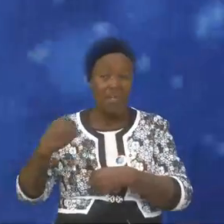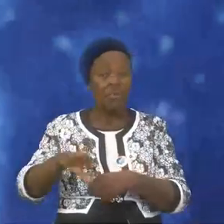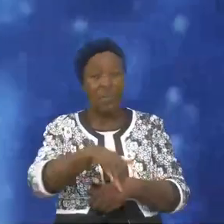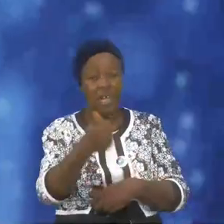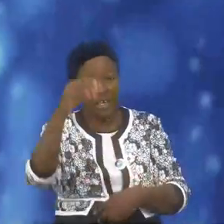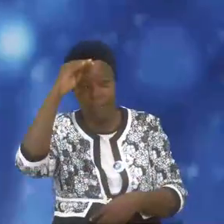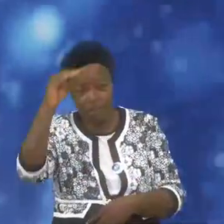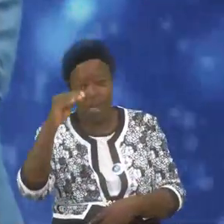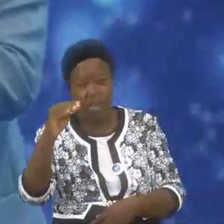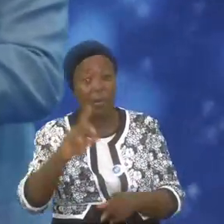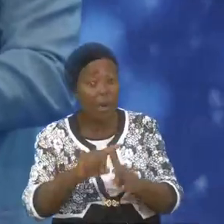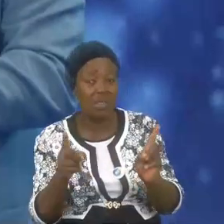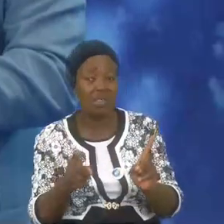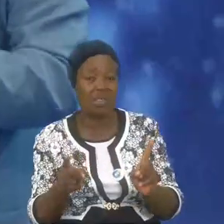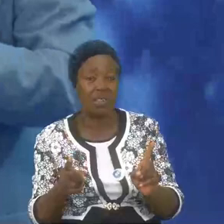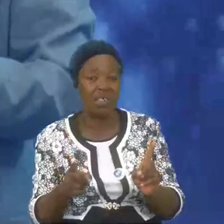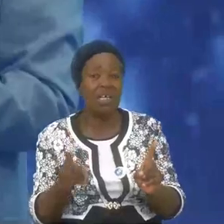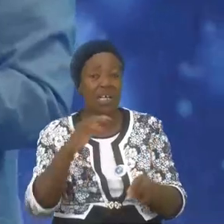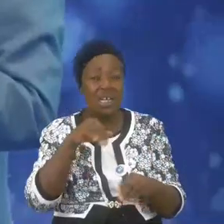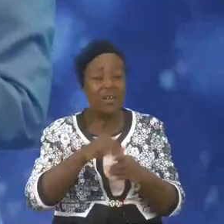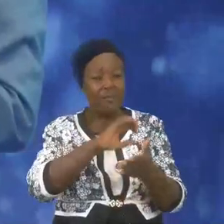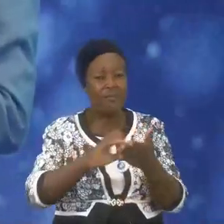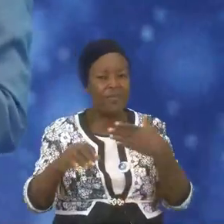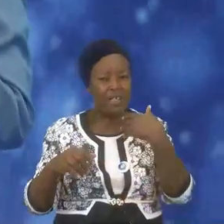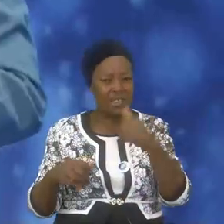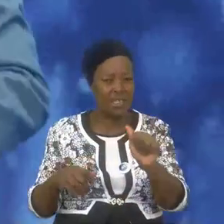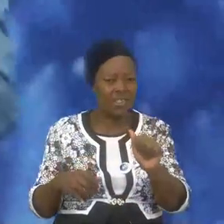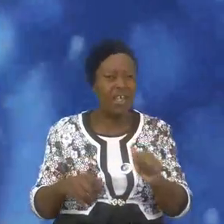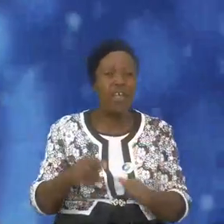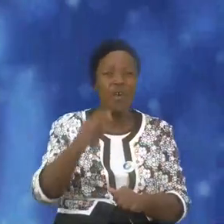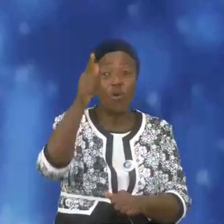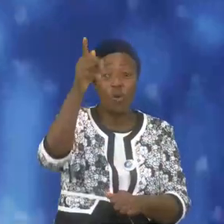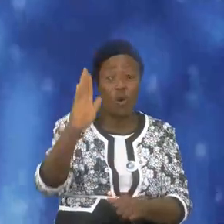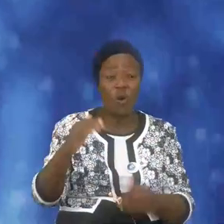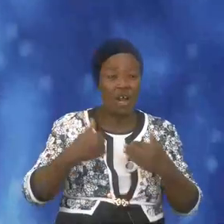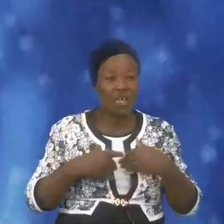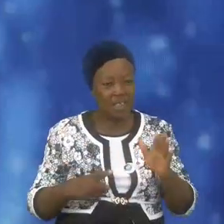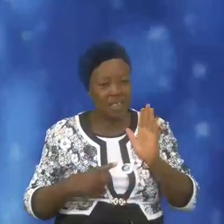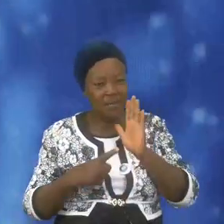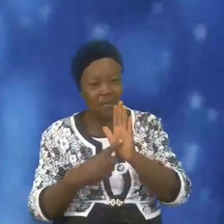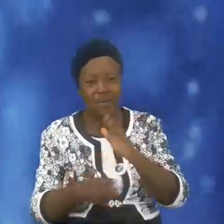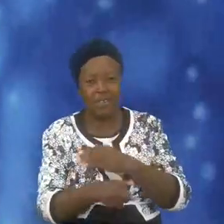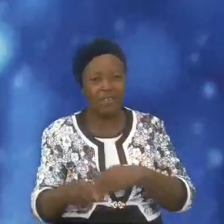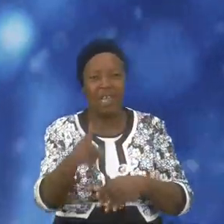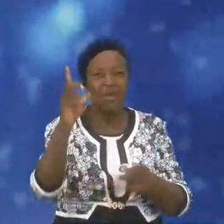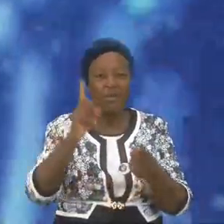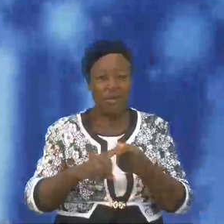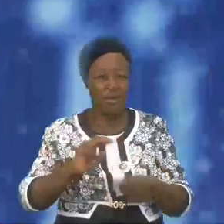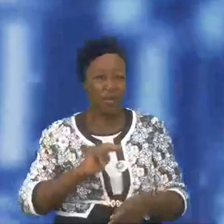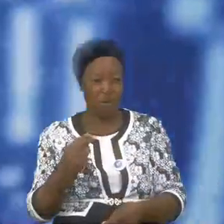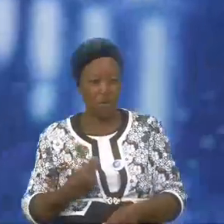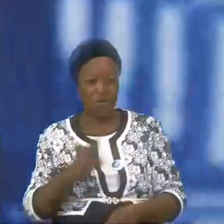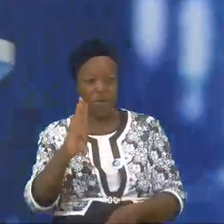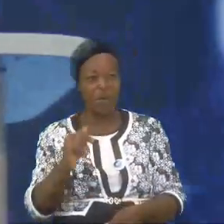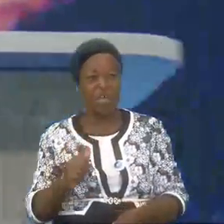Qui n'est point monté au cœur de l'homme. Verset 10. Dieu les a révélés à